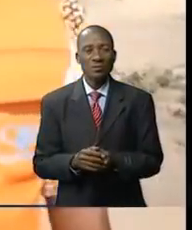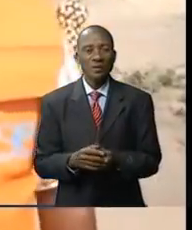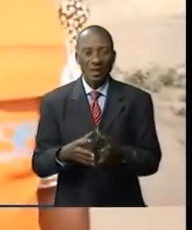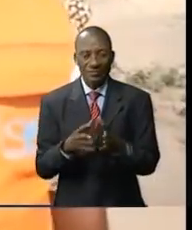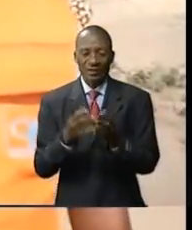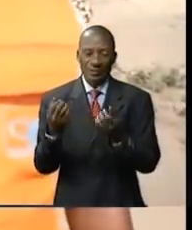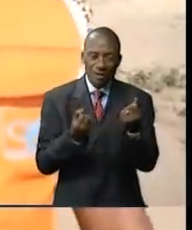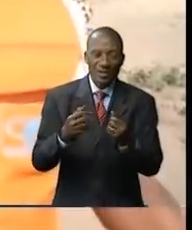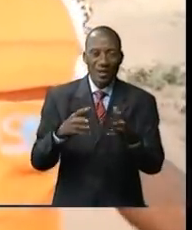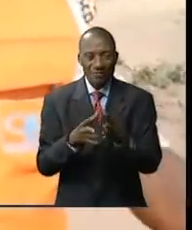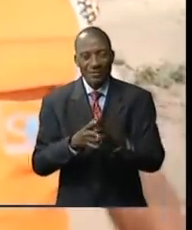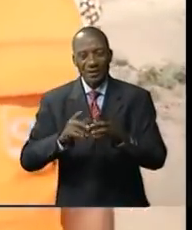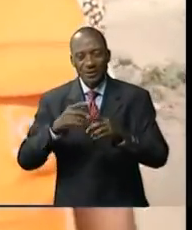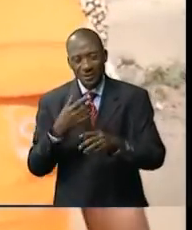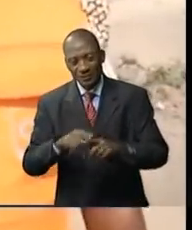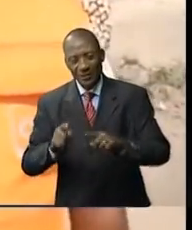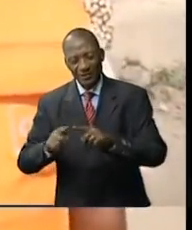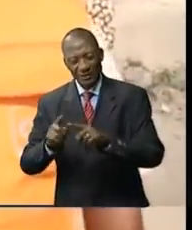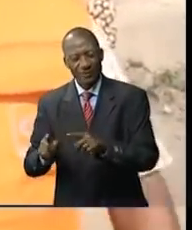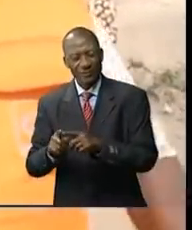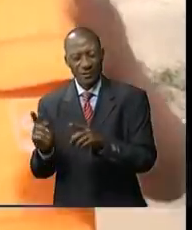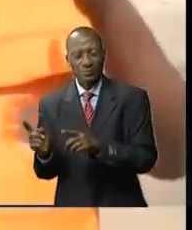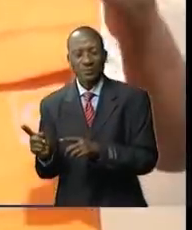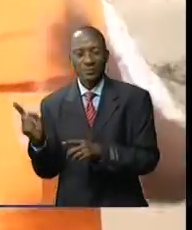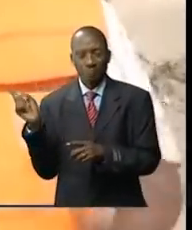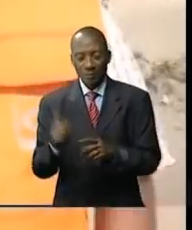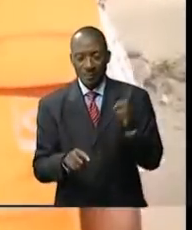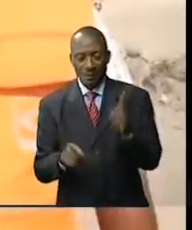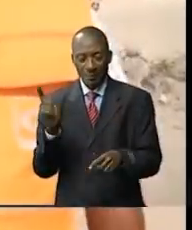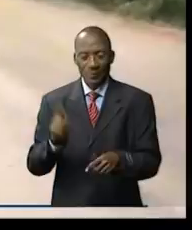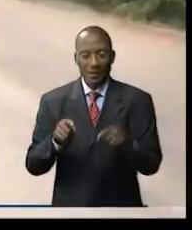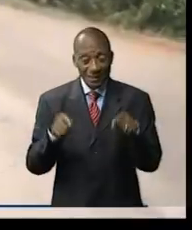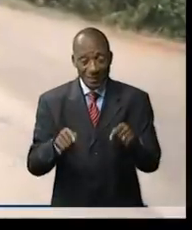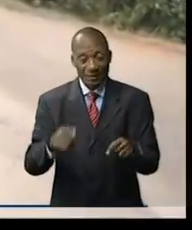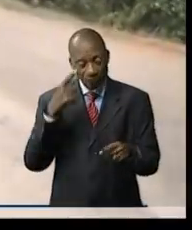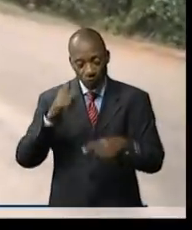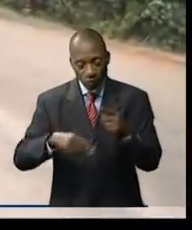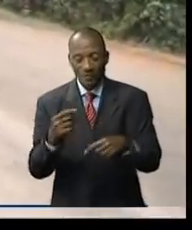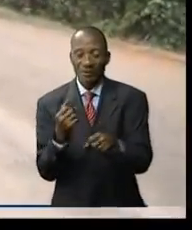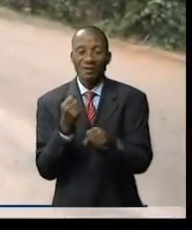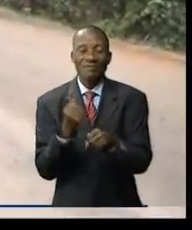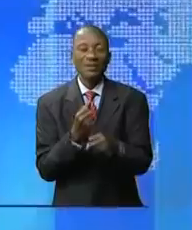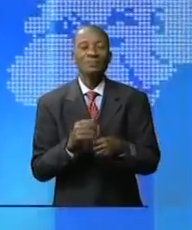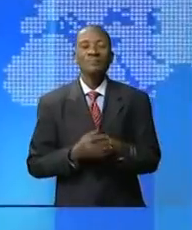aire de glissement, cette aire de charrier, et nous allons aussi colmater l'érosion.